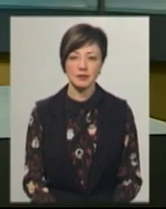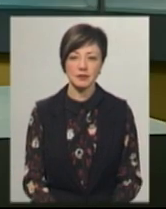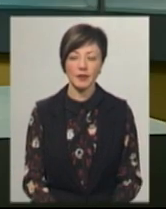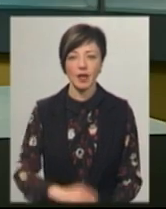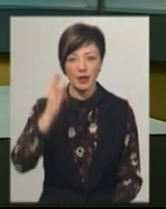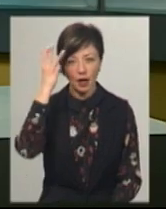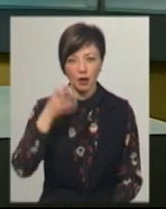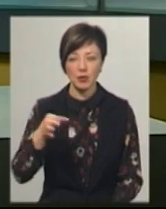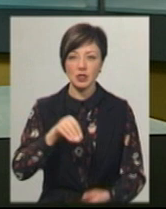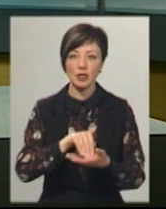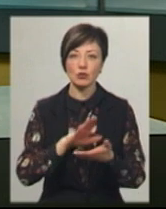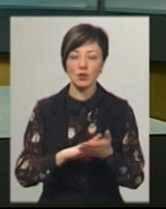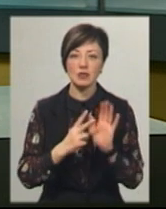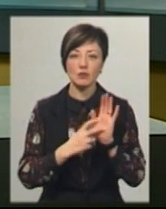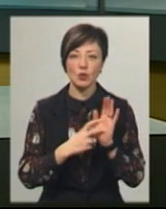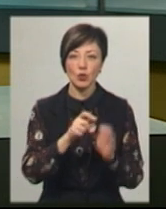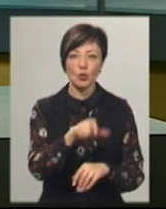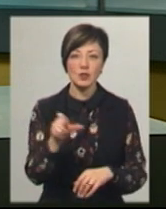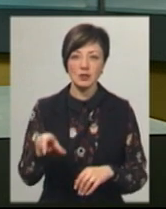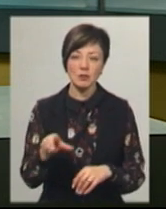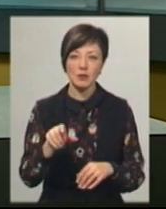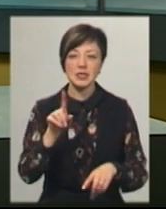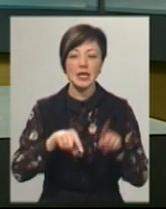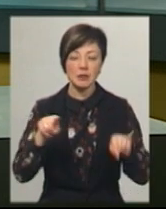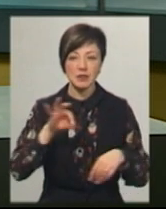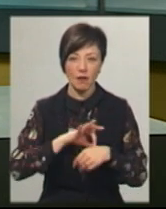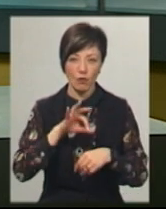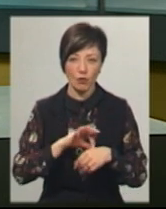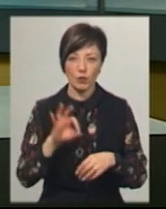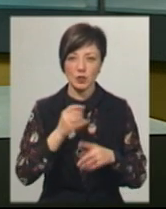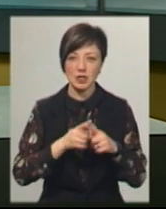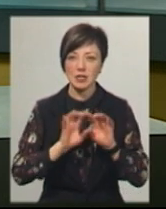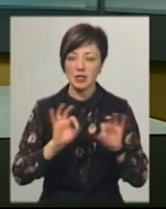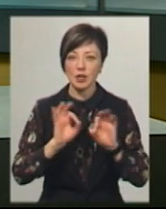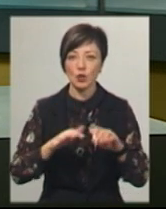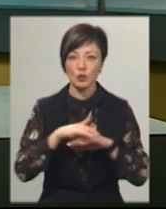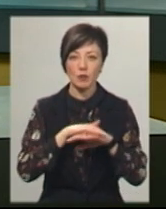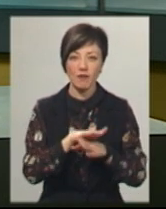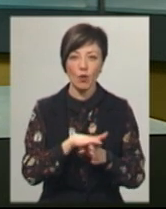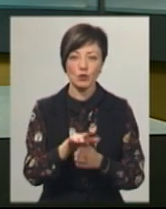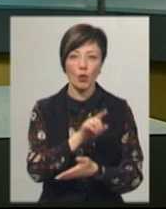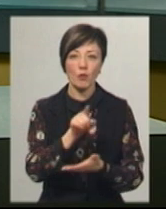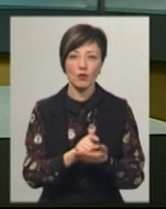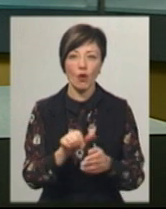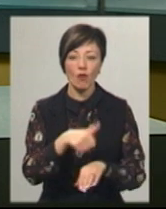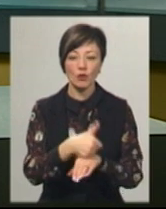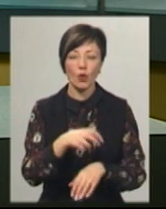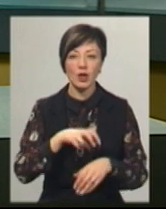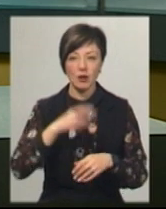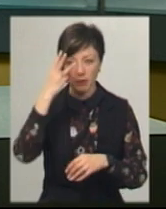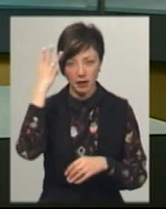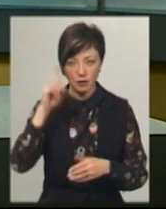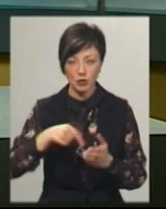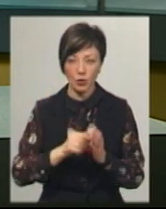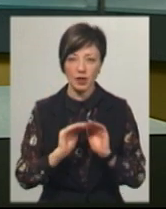На Хмельниччині зареєстровано 700 осіб з орфанними захворюваннями. Про це сказала Суспільному виконуюча обов'язки головного лікаря